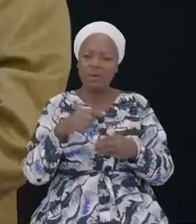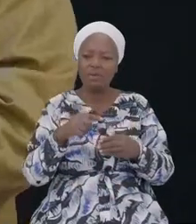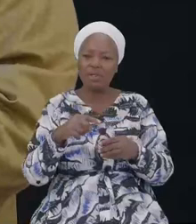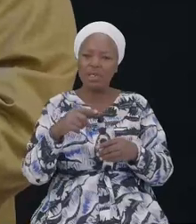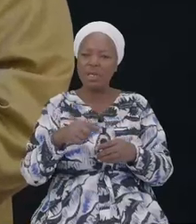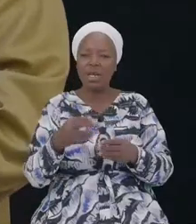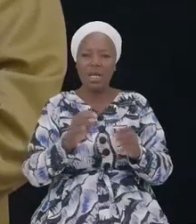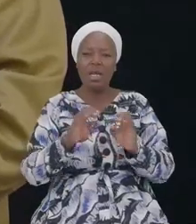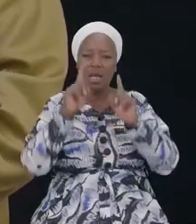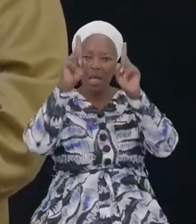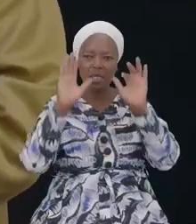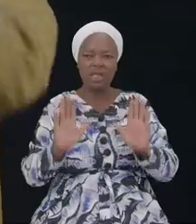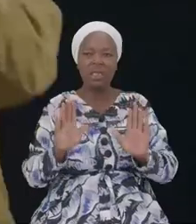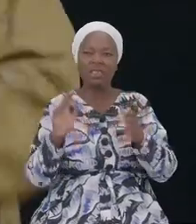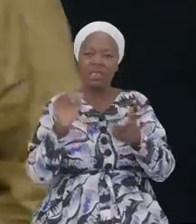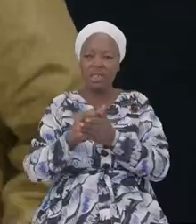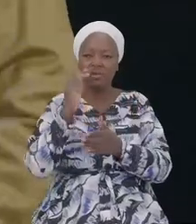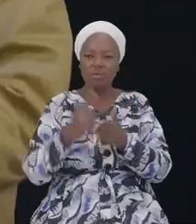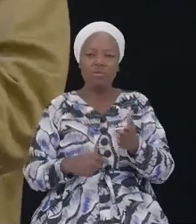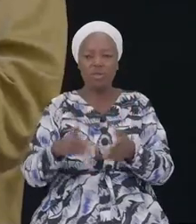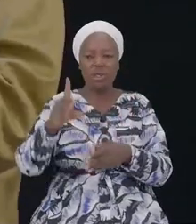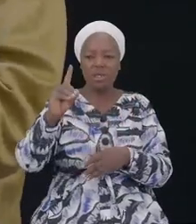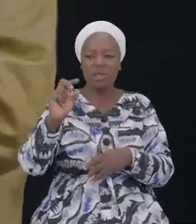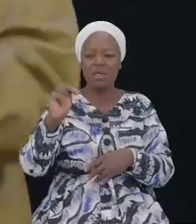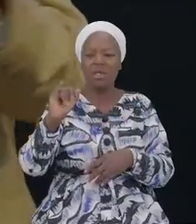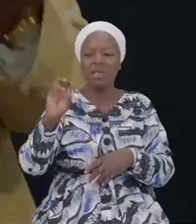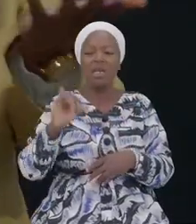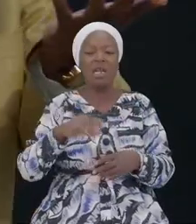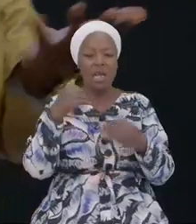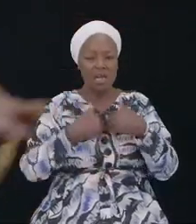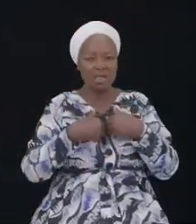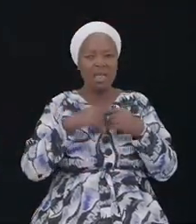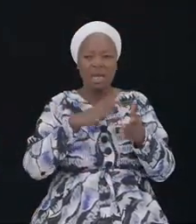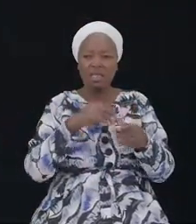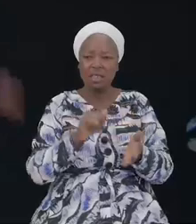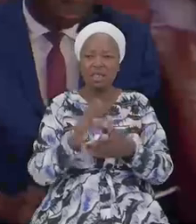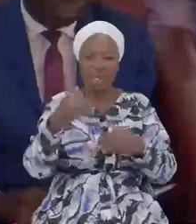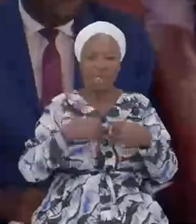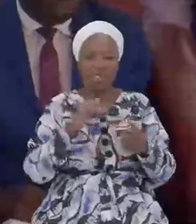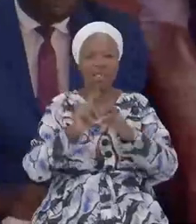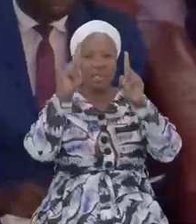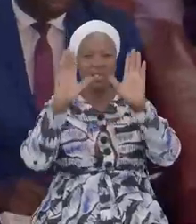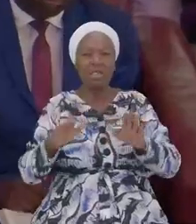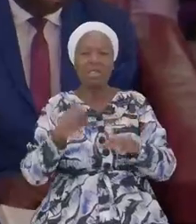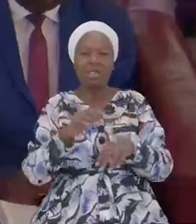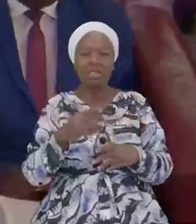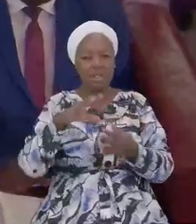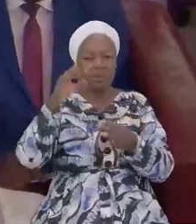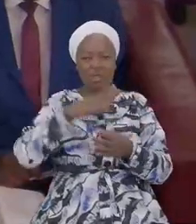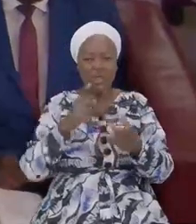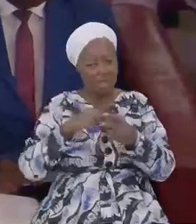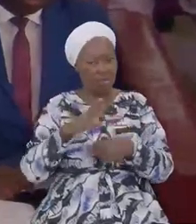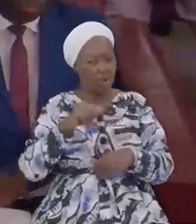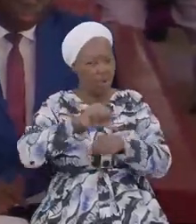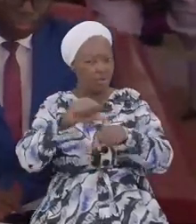l'excellence. C'est ce que Daniel avait eu. Il avait un esprit excellent. Alors, votre onction, votre